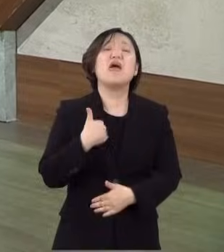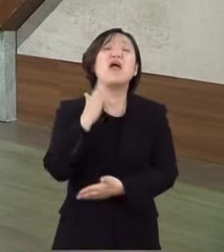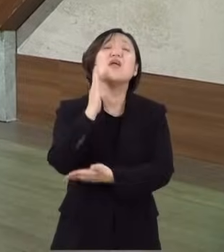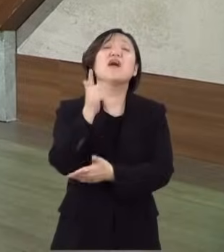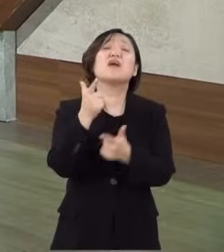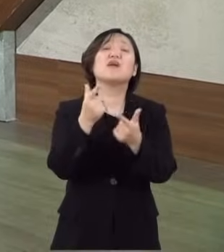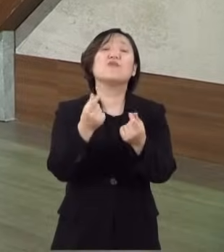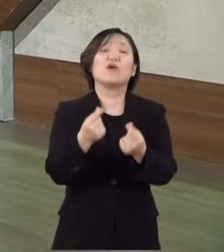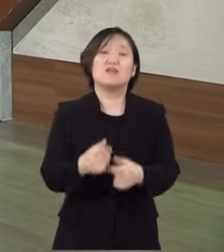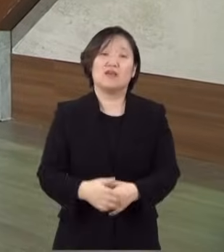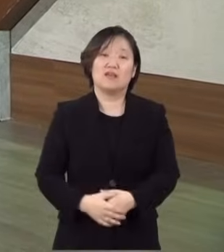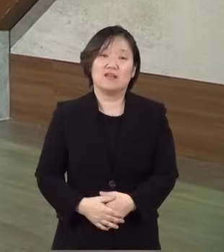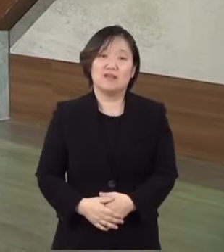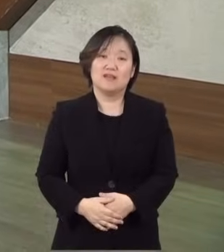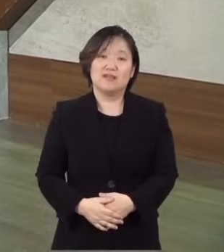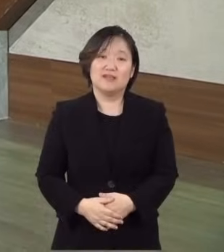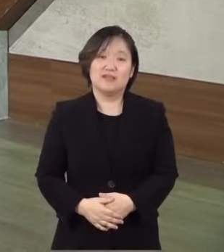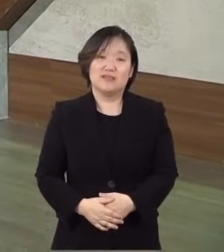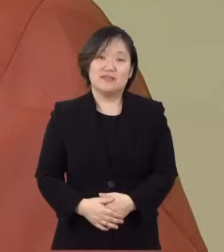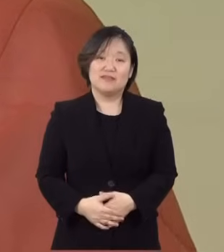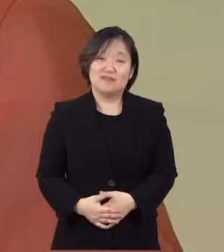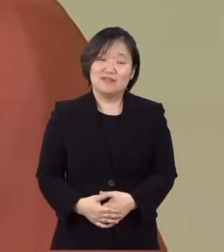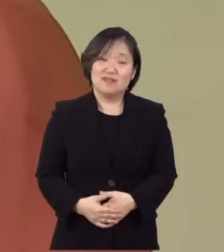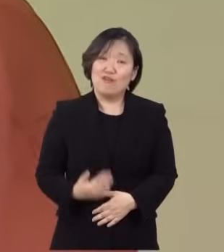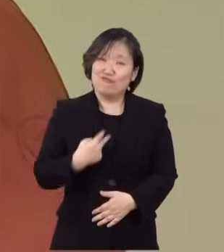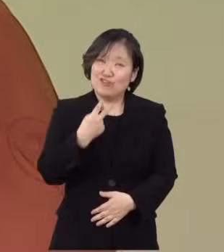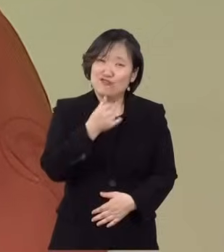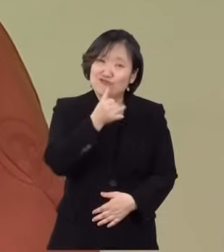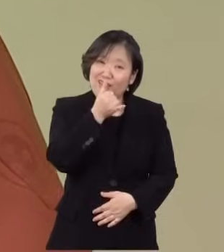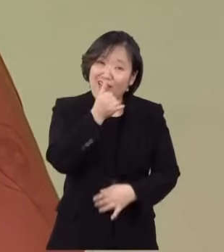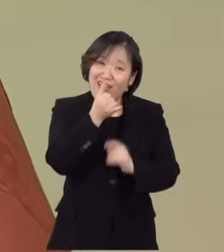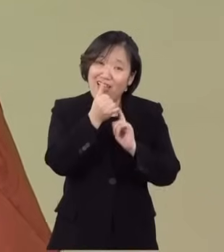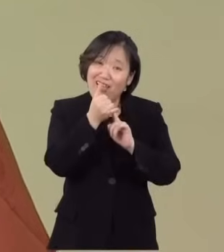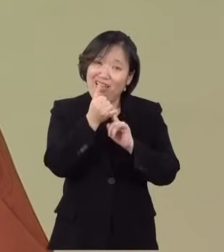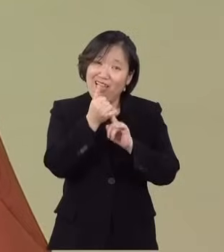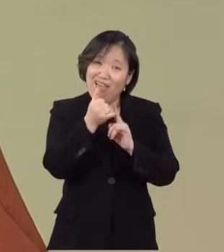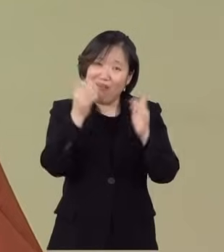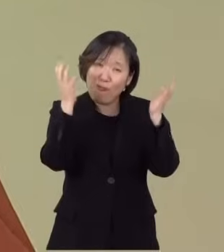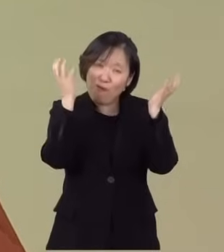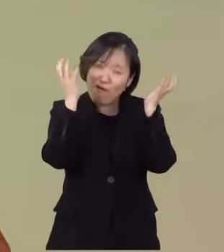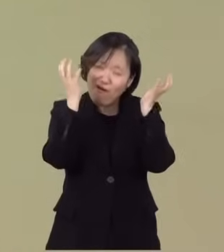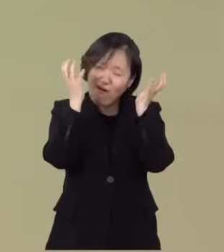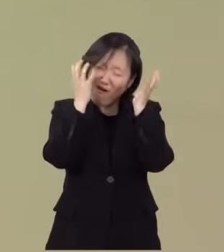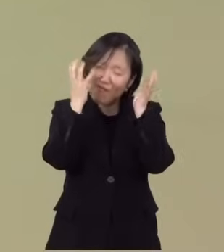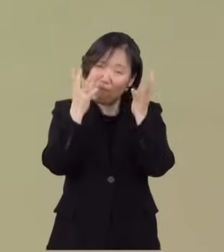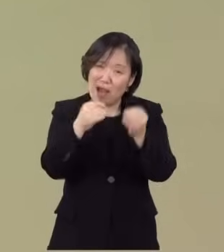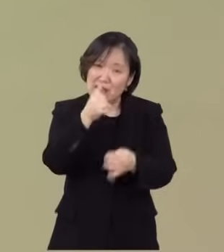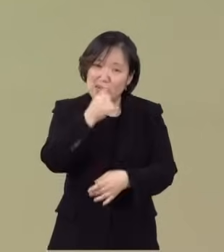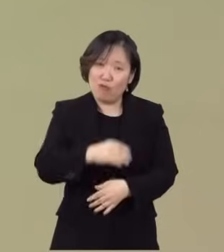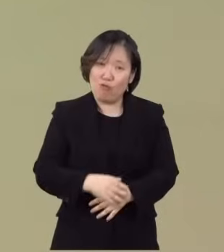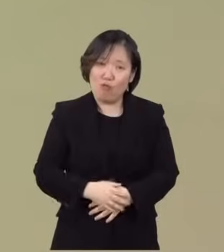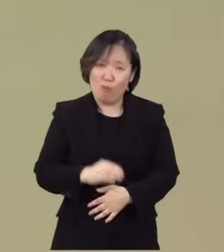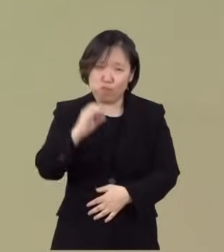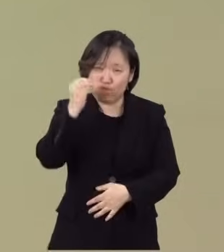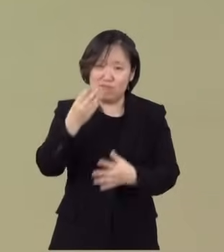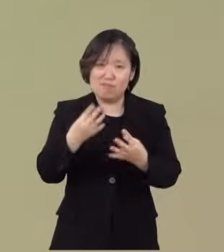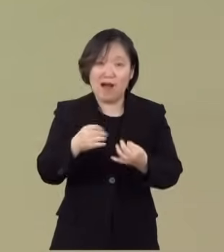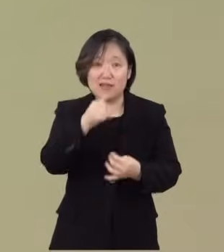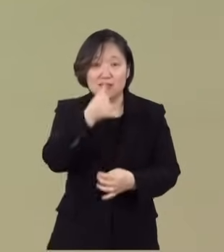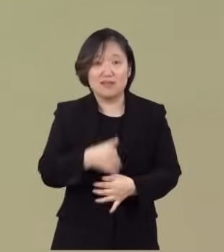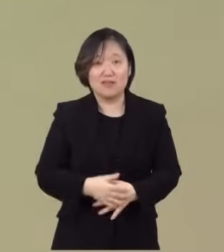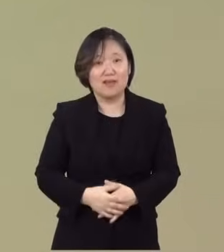우리 얘기입니다 여러분 우리 중생들은 얼마나 번뇌가 많고